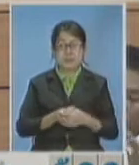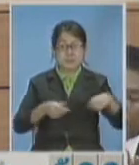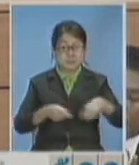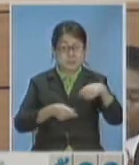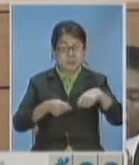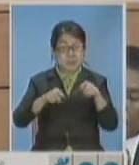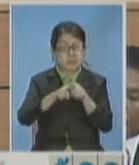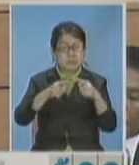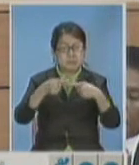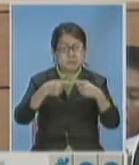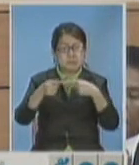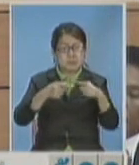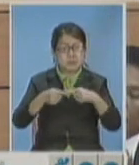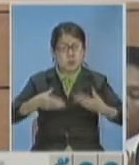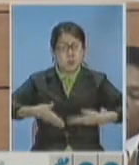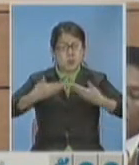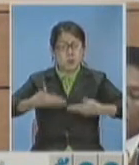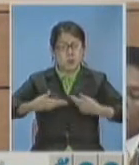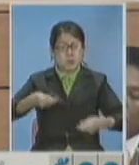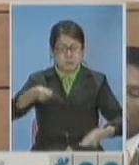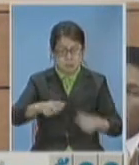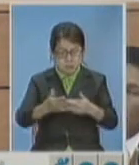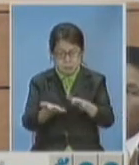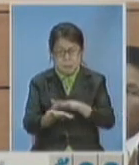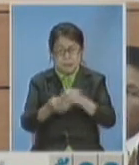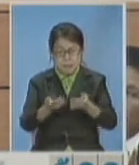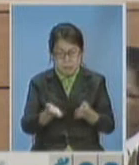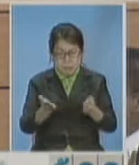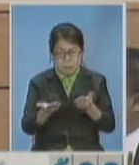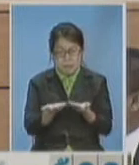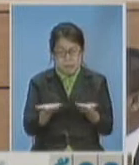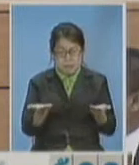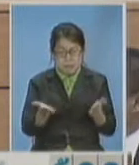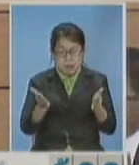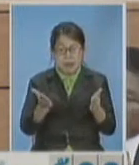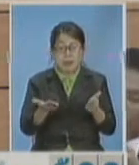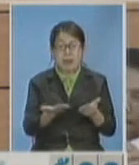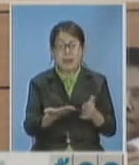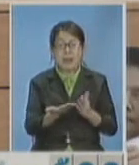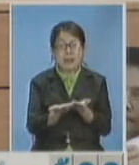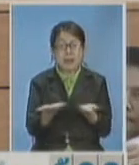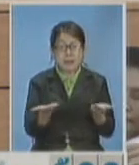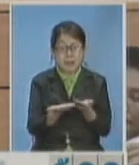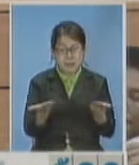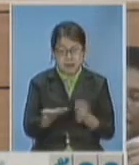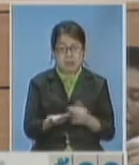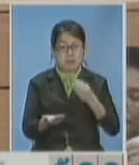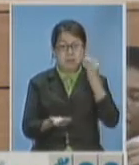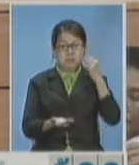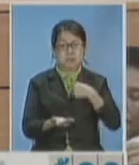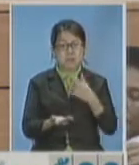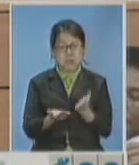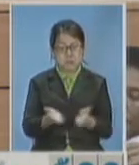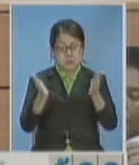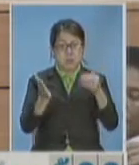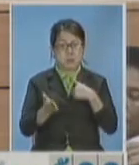ทะเทฟลอนบ้านผมไม่มีกระทะเทฟลอนนะครับท่านประธานมีแต่กระทะธรรมดาเป็นไนล